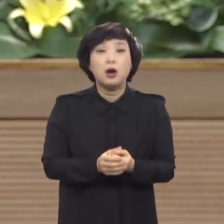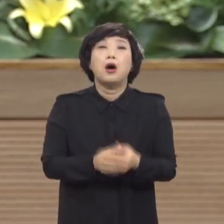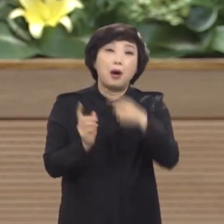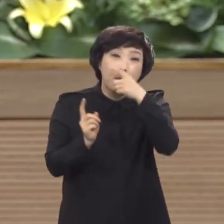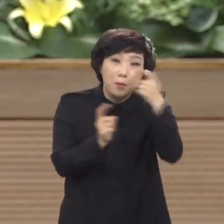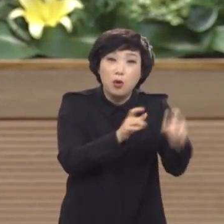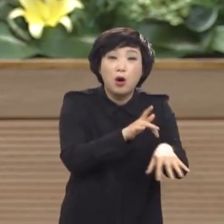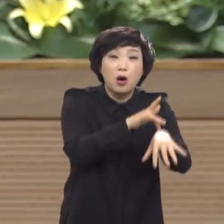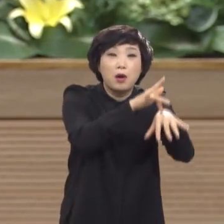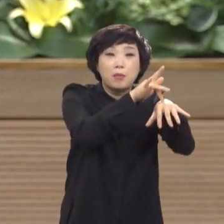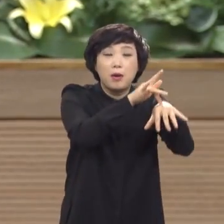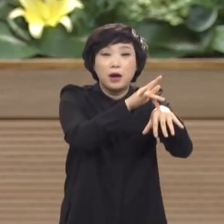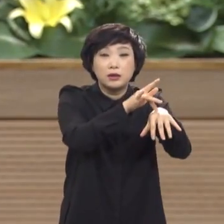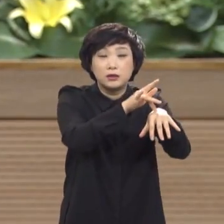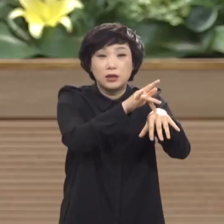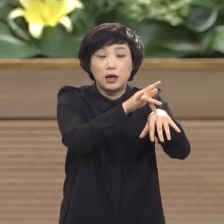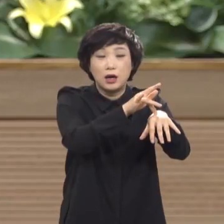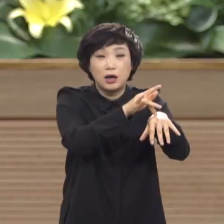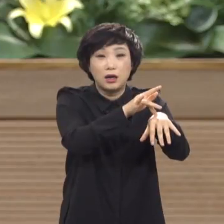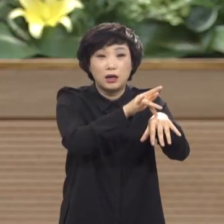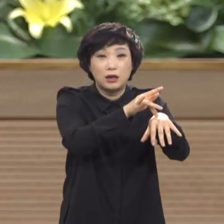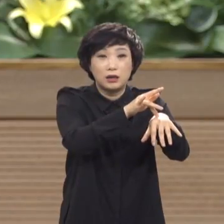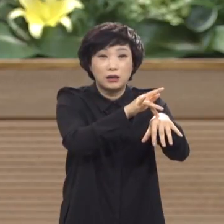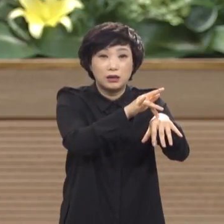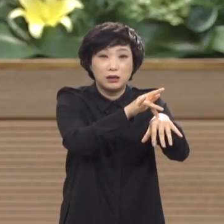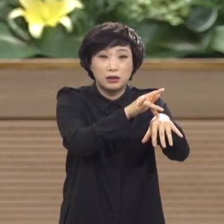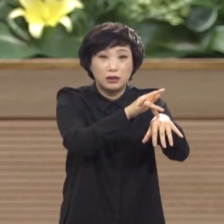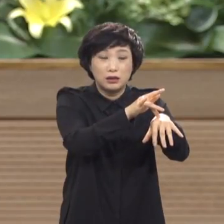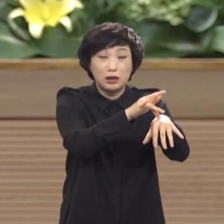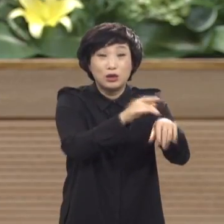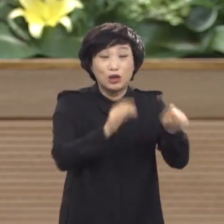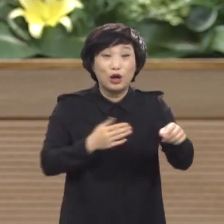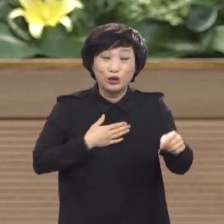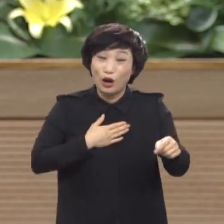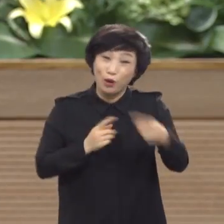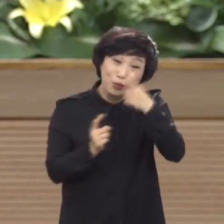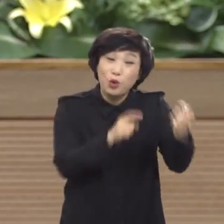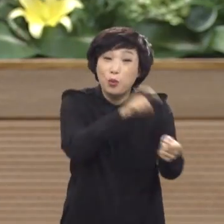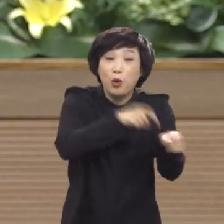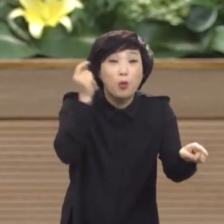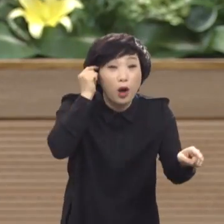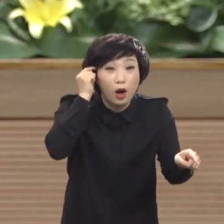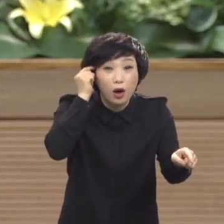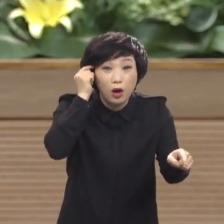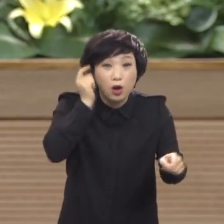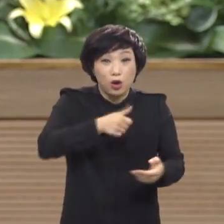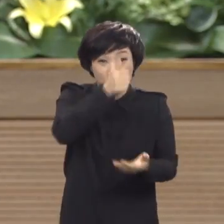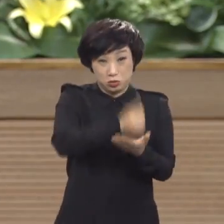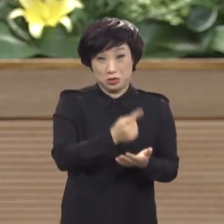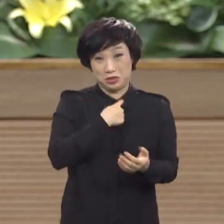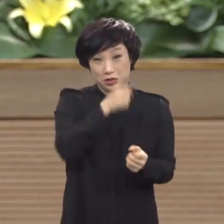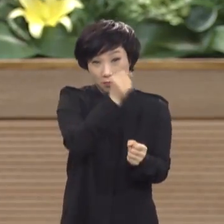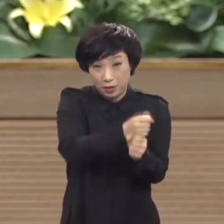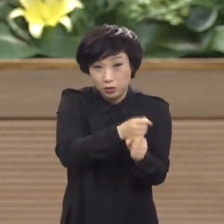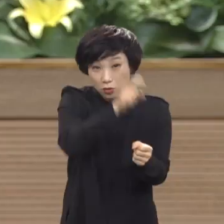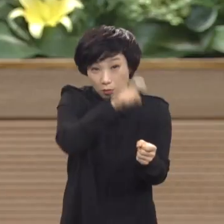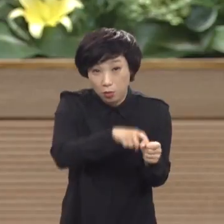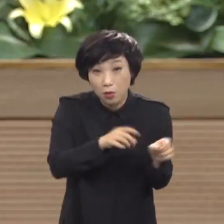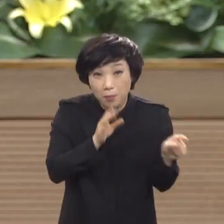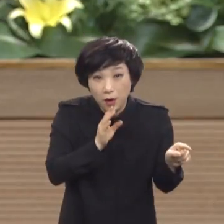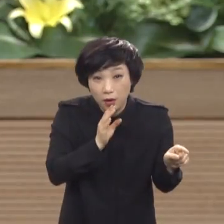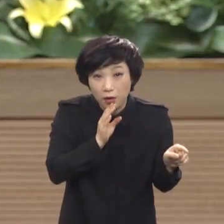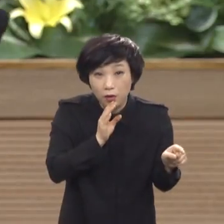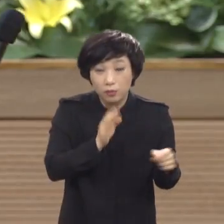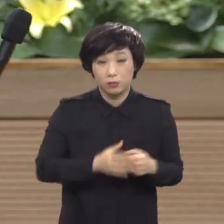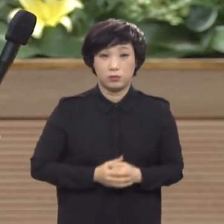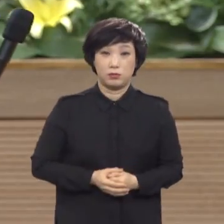저희를 미혹하는 마귀가 왜 미혹하느냐? 죄를 짓게 만든다